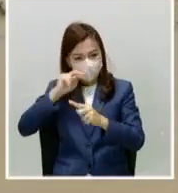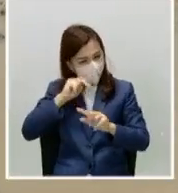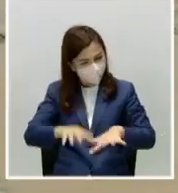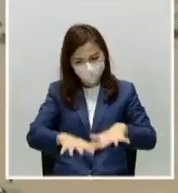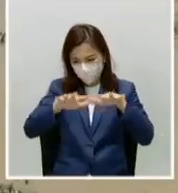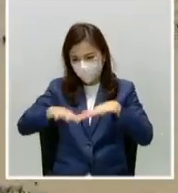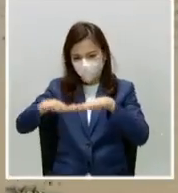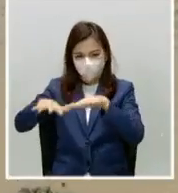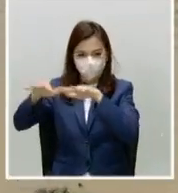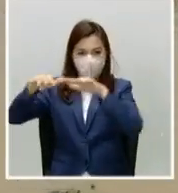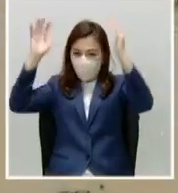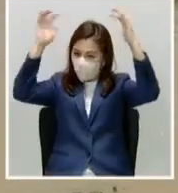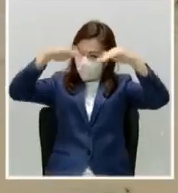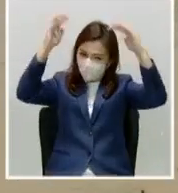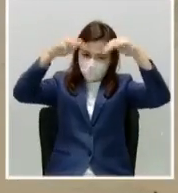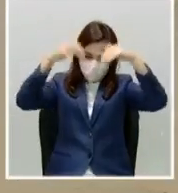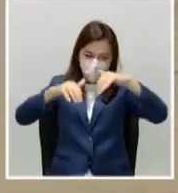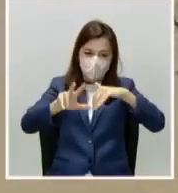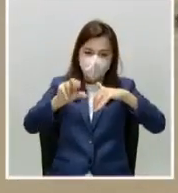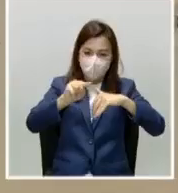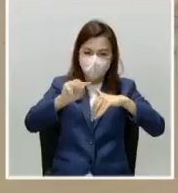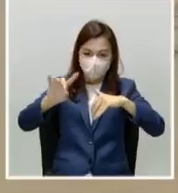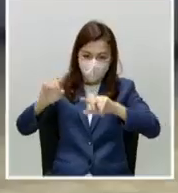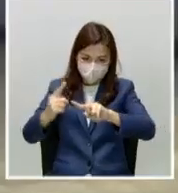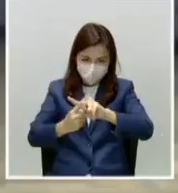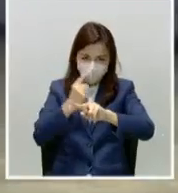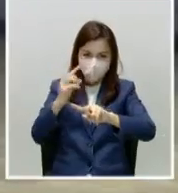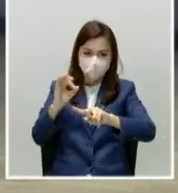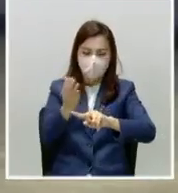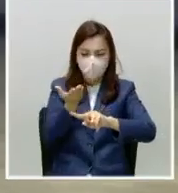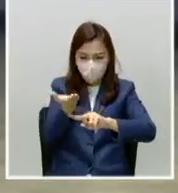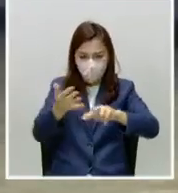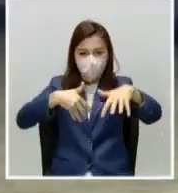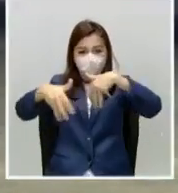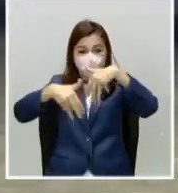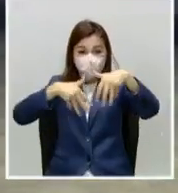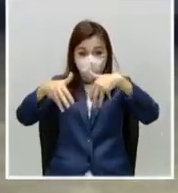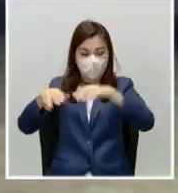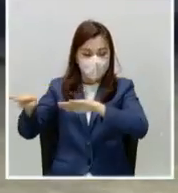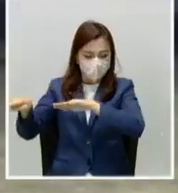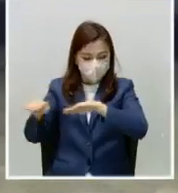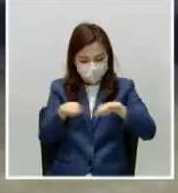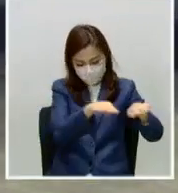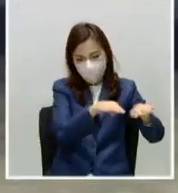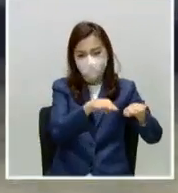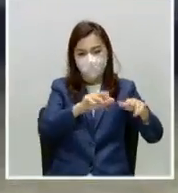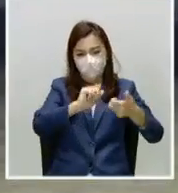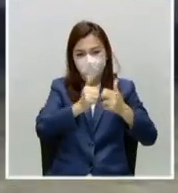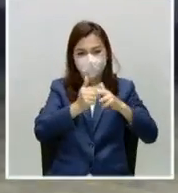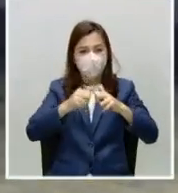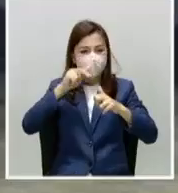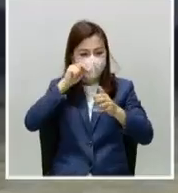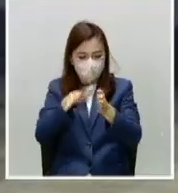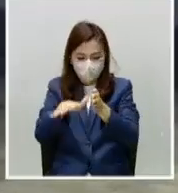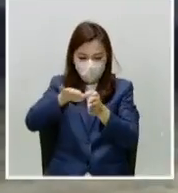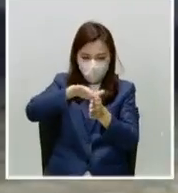งขึ้นประกอบกับมีฝนเพิ่มในช่วงวันที่ 3-8 กันยายนนี้นะครับก็ขอให้ประชาชนเตรียมพร้อมรับมือกับสถานการณ์น้ำล้นตลิ่